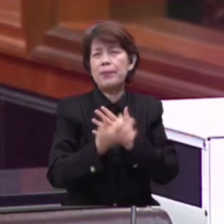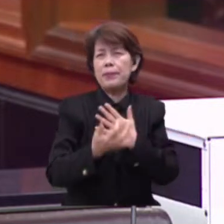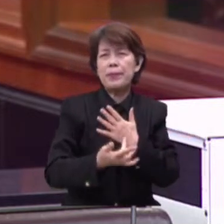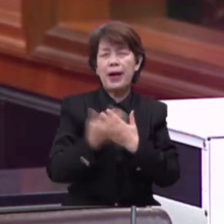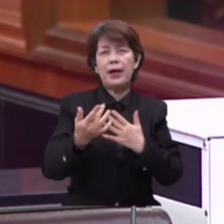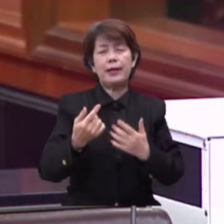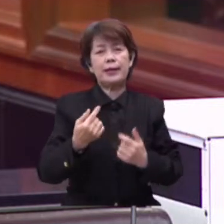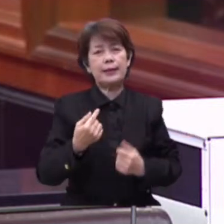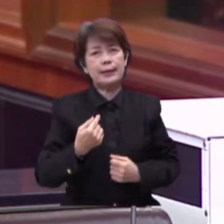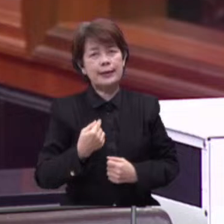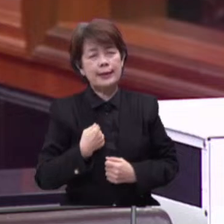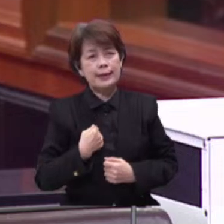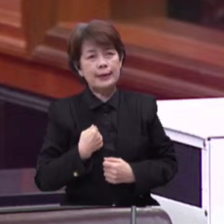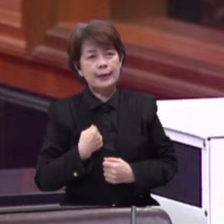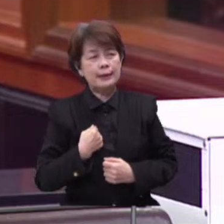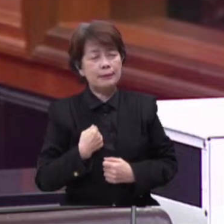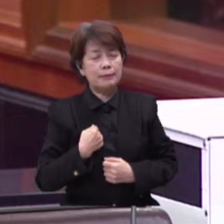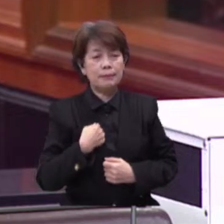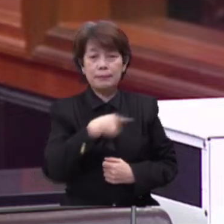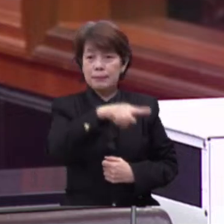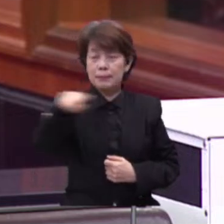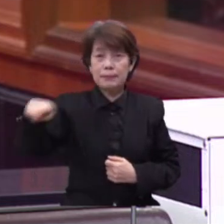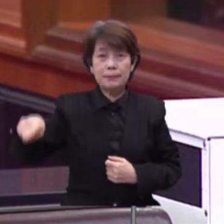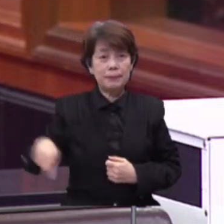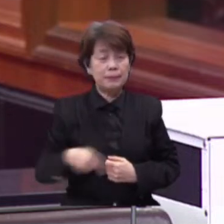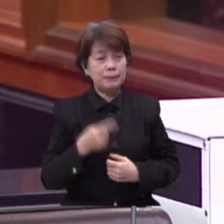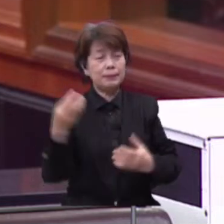mulai untuk memasuki di dalam